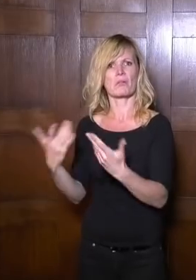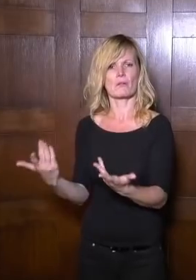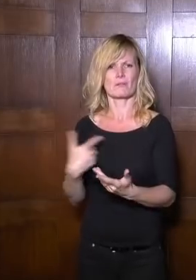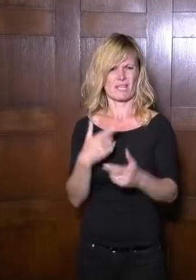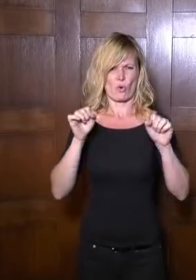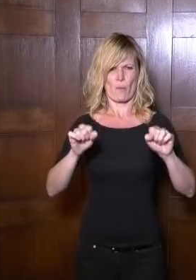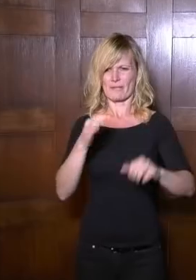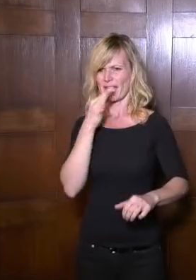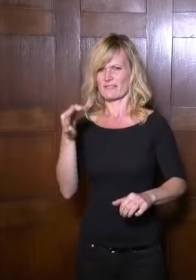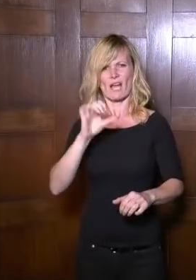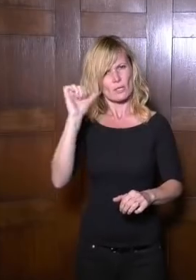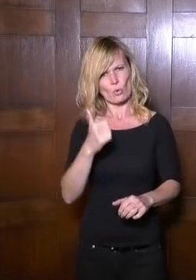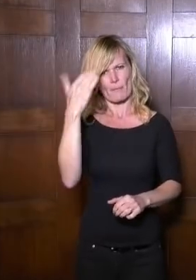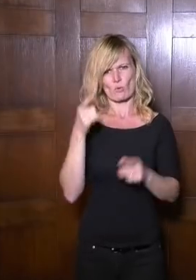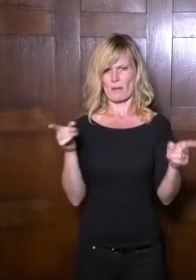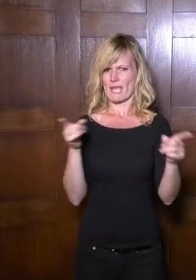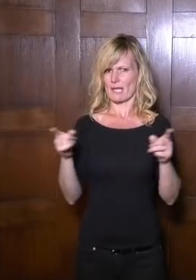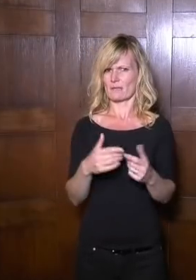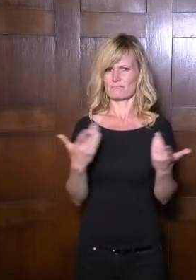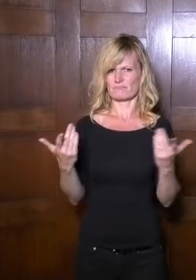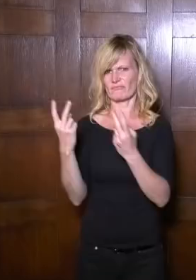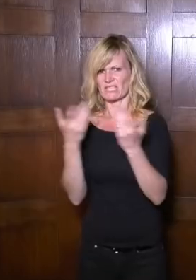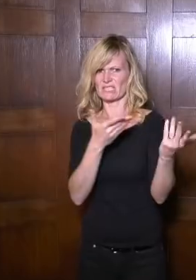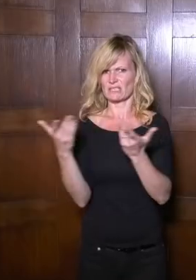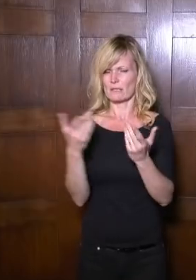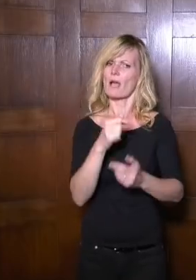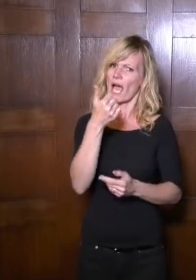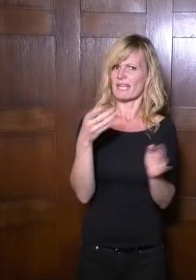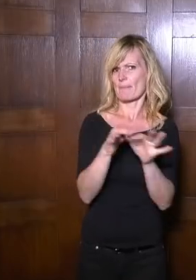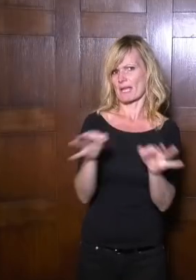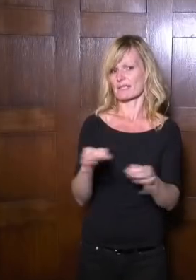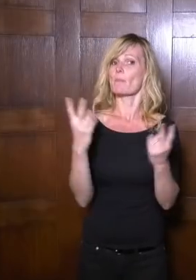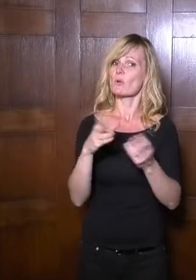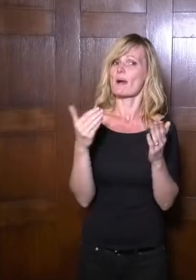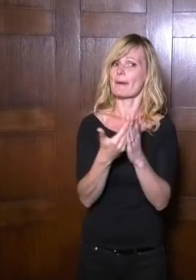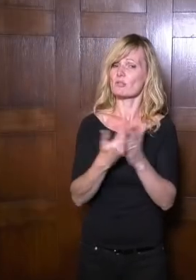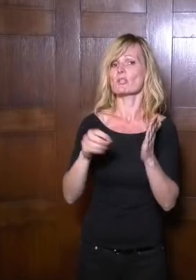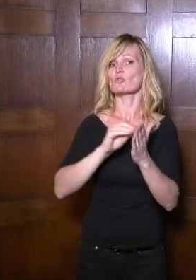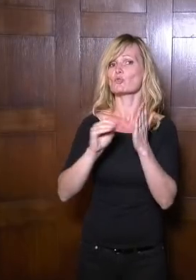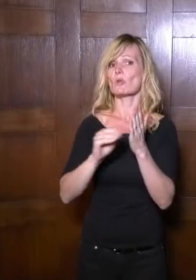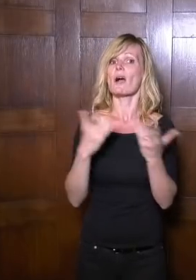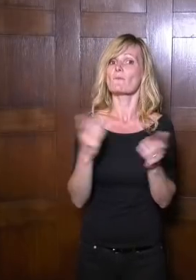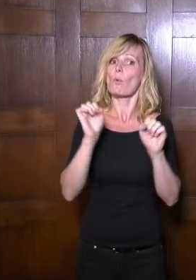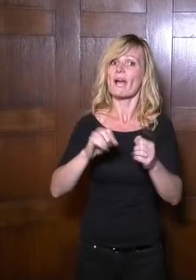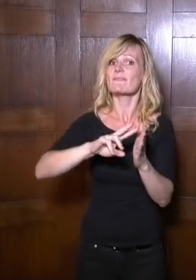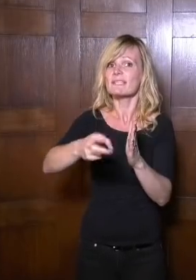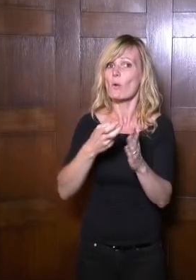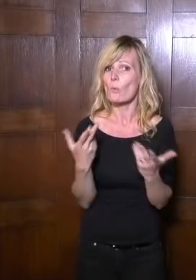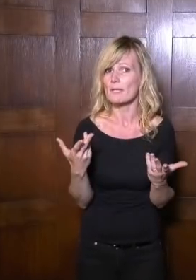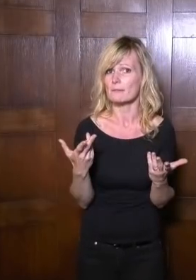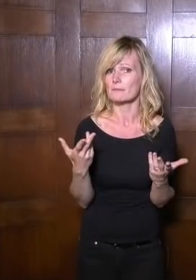Kompetenzfrage, die man vielleicht nochmal überdenken sollte, wäre eine Maßnahme. Oder zum Beispiel, wo können Schülerinnen und Schüler wiederholen? Das